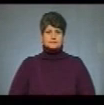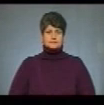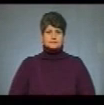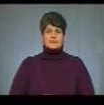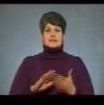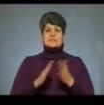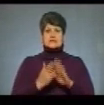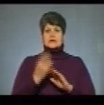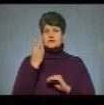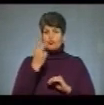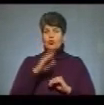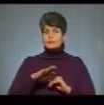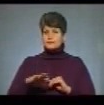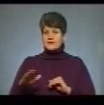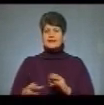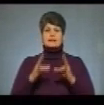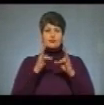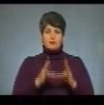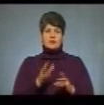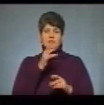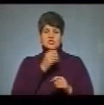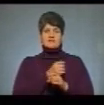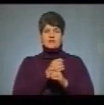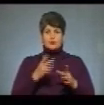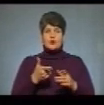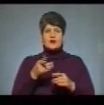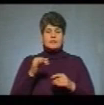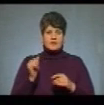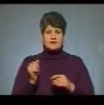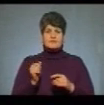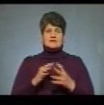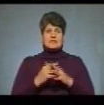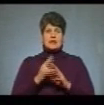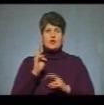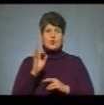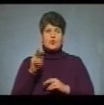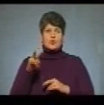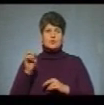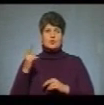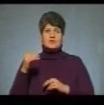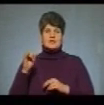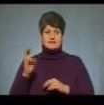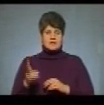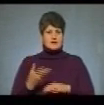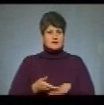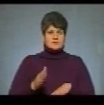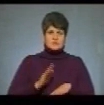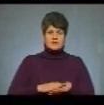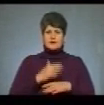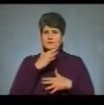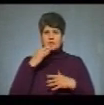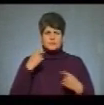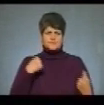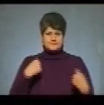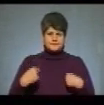Стан двох підлітків, які травмувалися під час вибуху гранати у селі Колодіївка, стабільно важкий. У них множинні осколкові ураження.